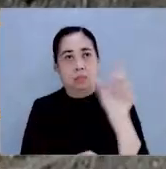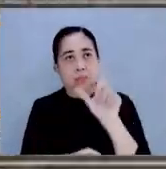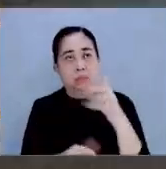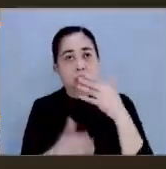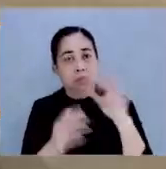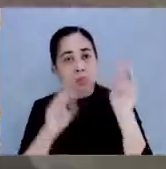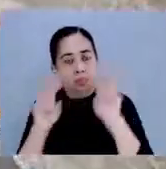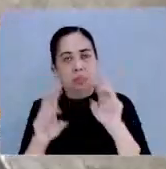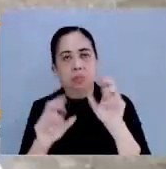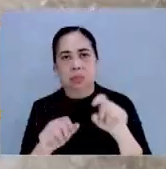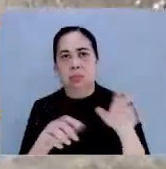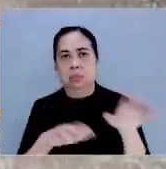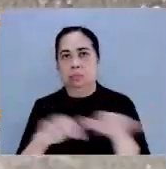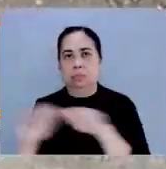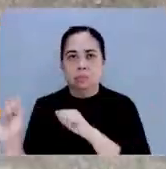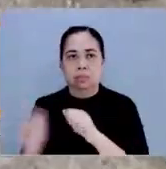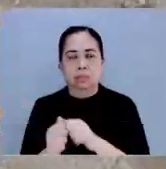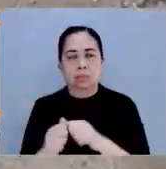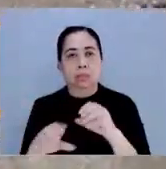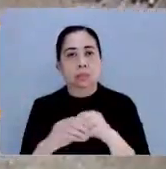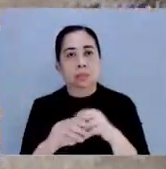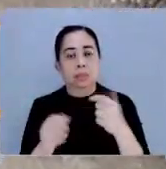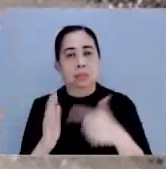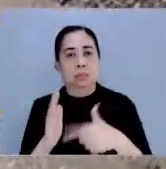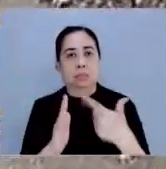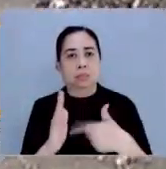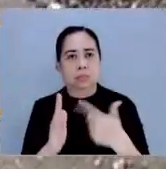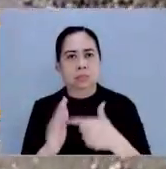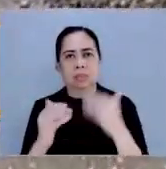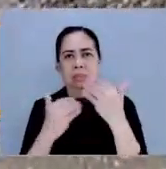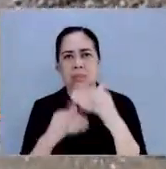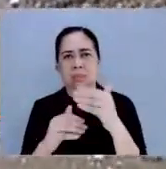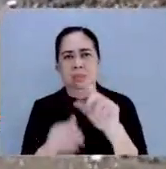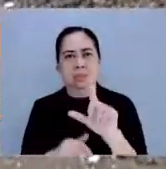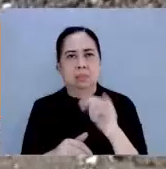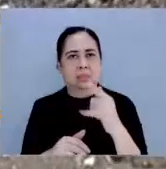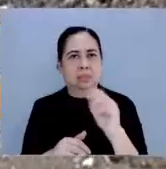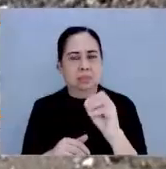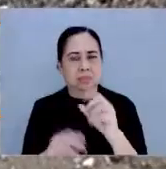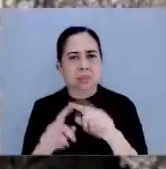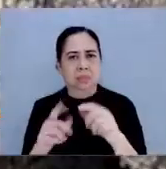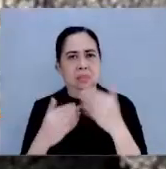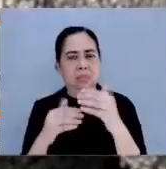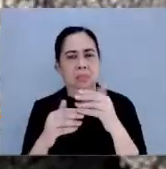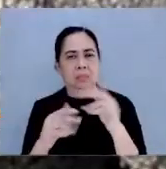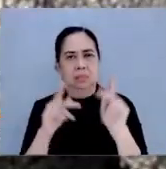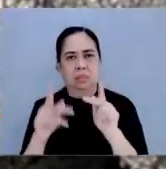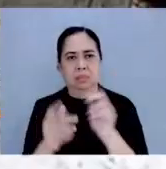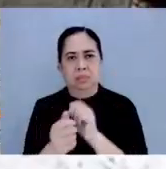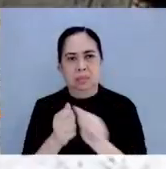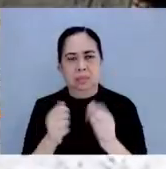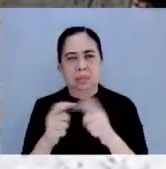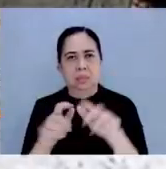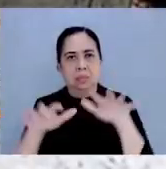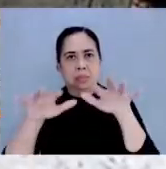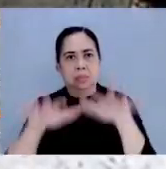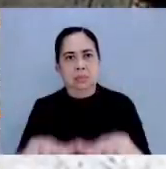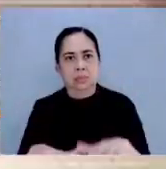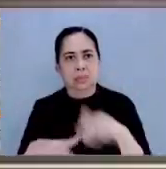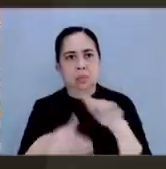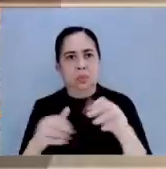panahon. Sa Ligao City naman, limitado pa rin ang mga sasakyang nakakadaan sa barangay Malama matapos gumuho ang buong